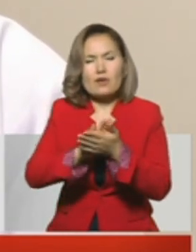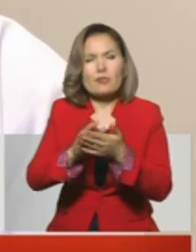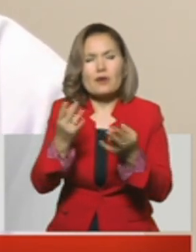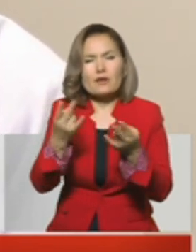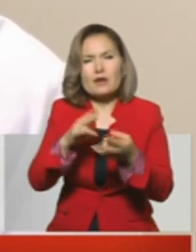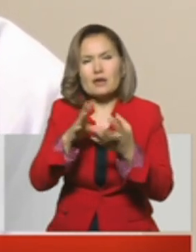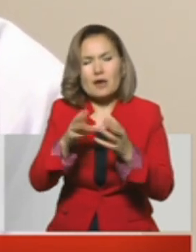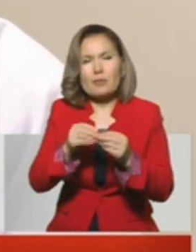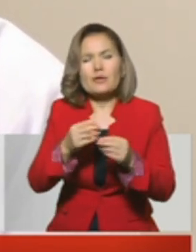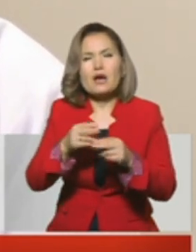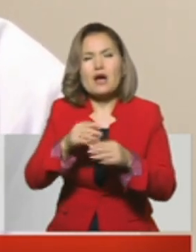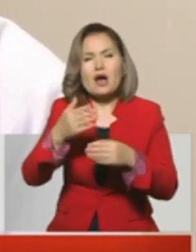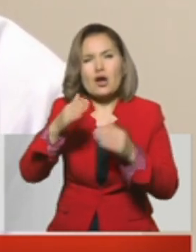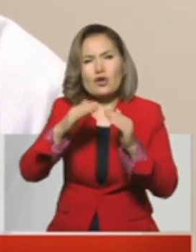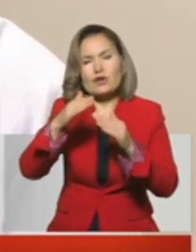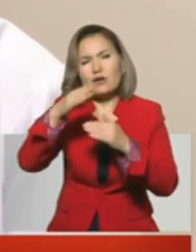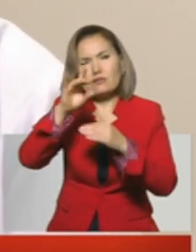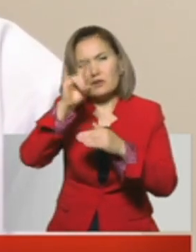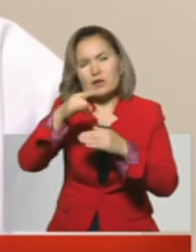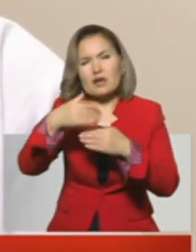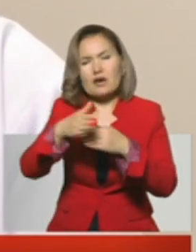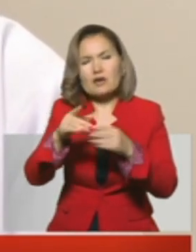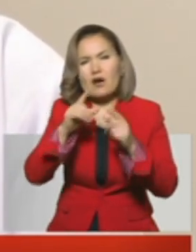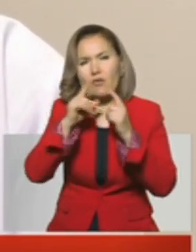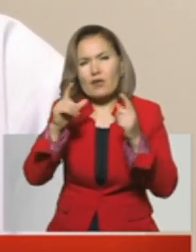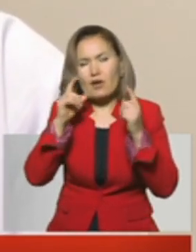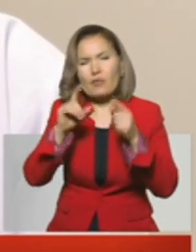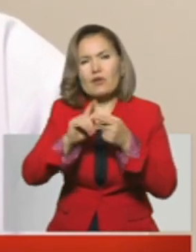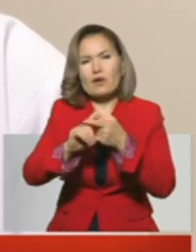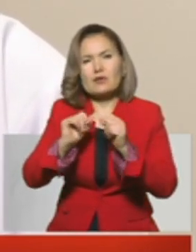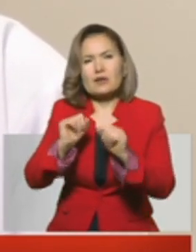ауасын тазартып, көпшілік орындарда маска тағып жүру арқылы вирустан сақтанған жөн.